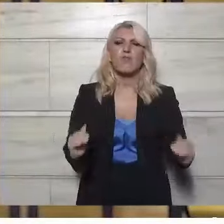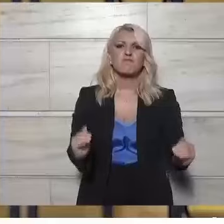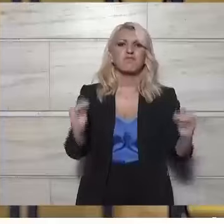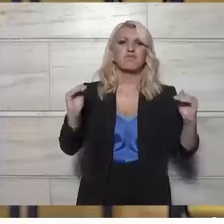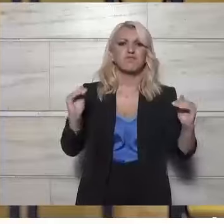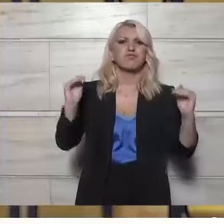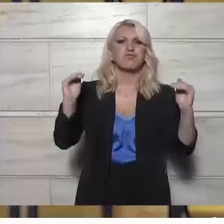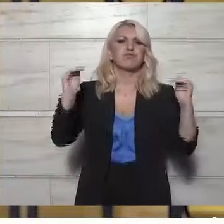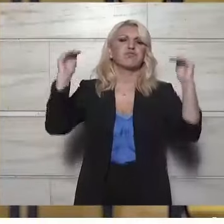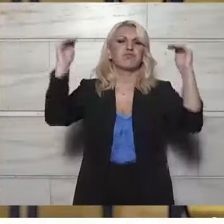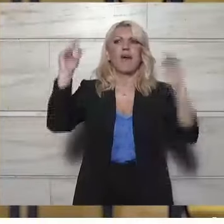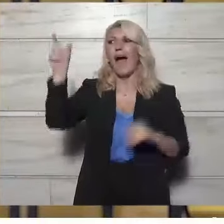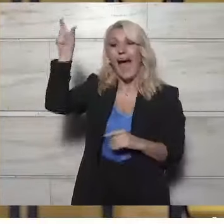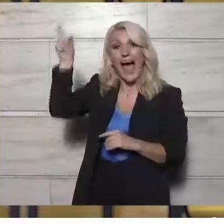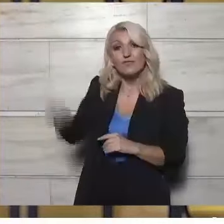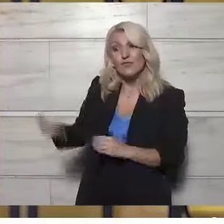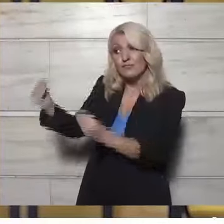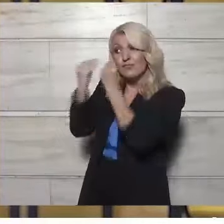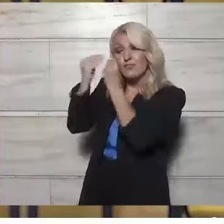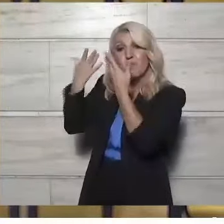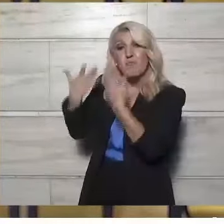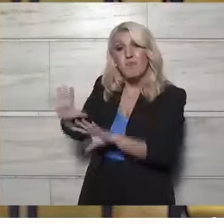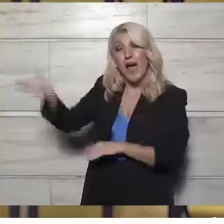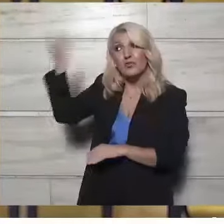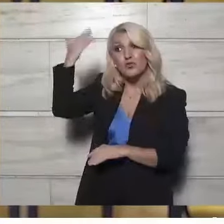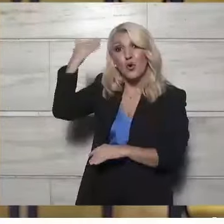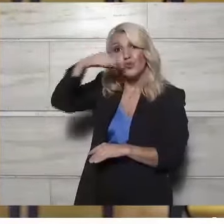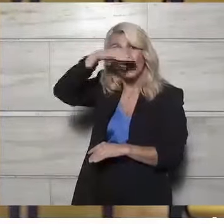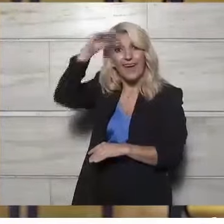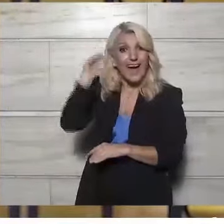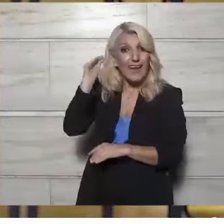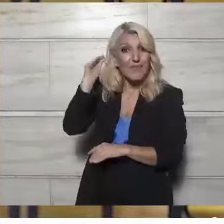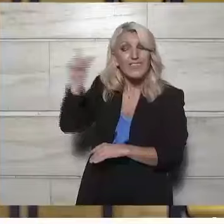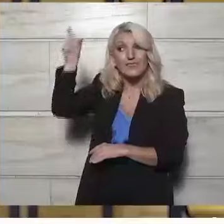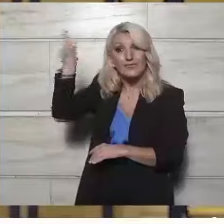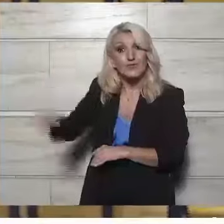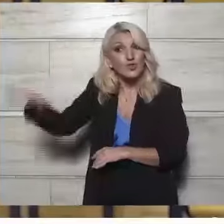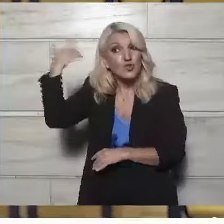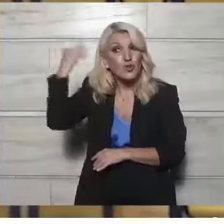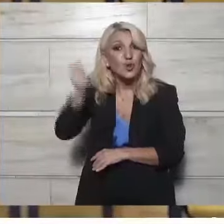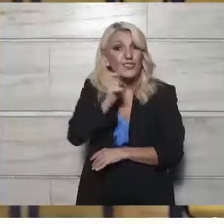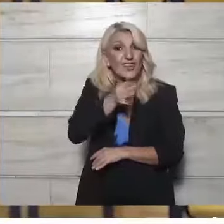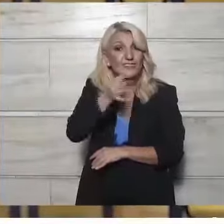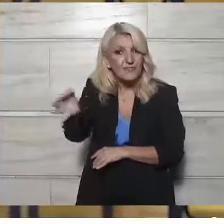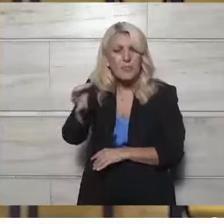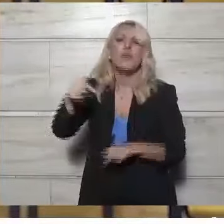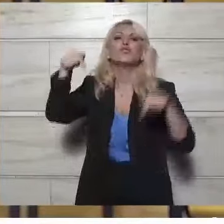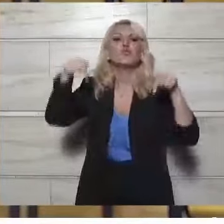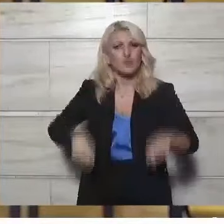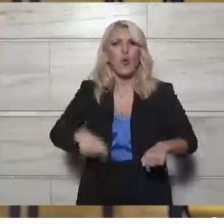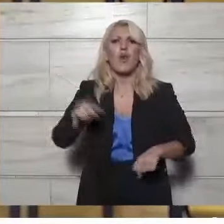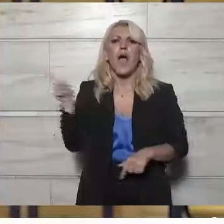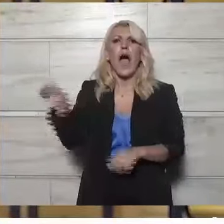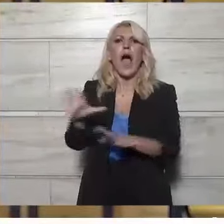Καραμαλή είναι, πιστεύω, η καλύτερη απάντηση στους λίγους που θέλουν μια